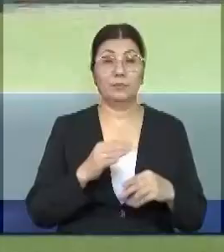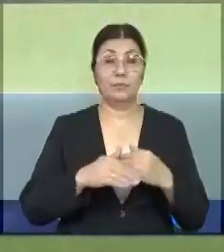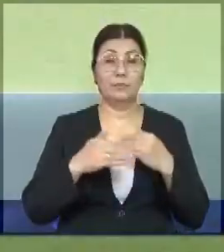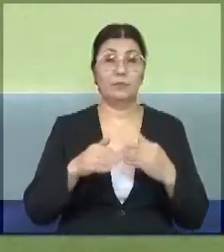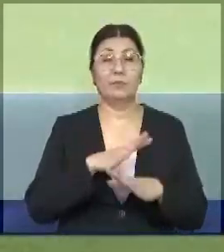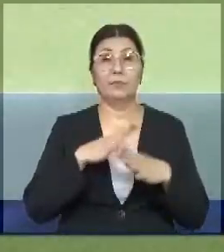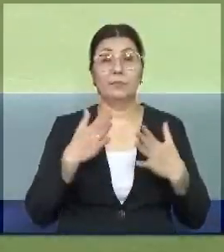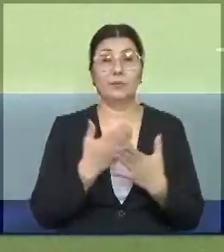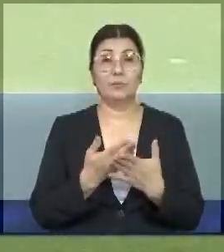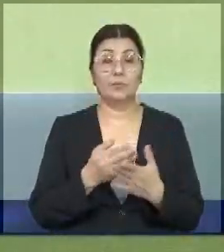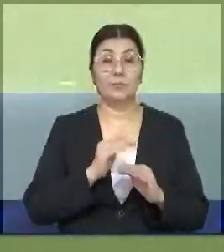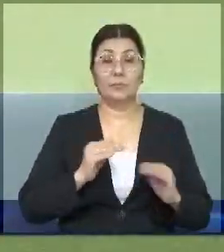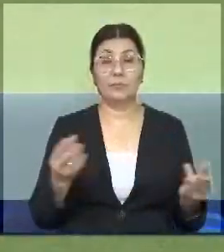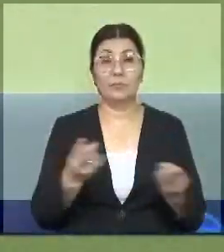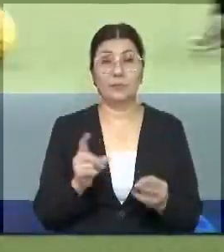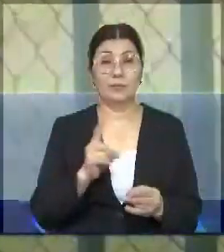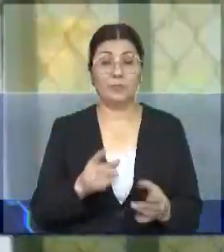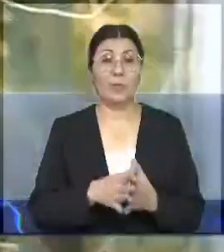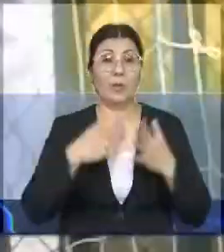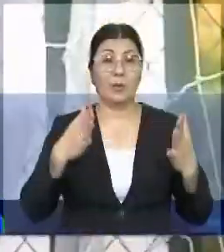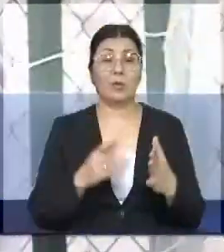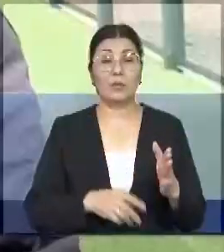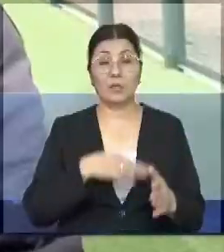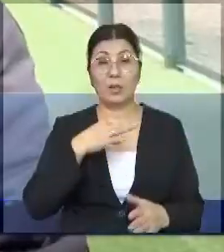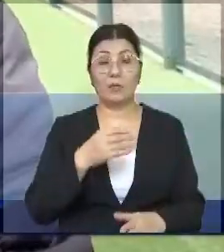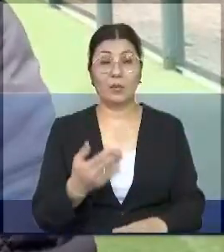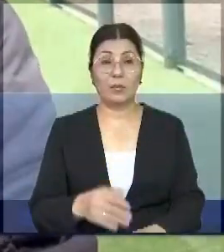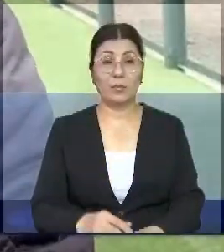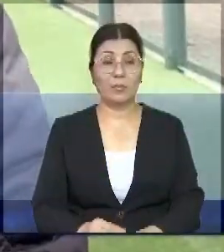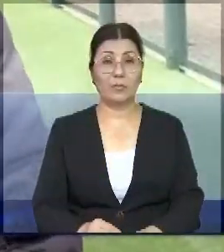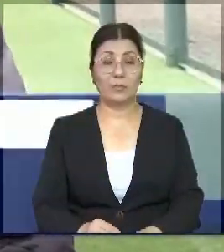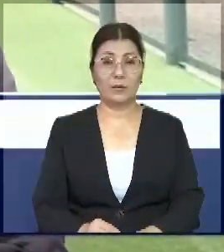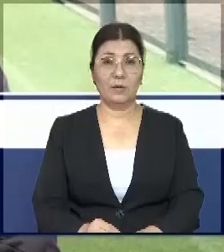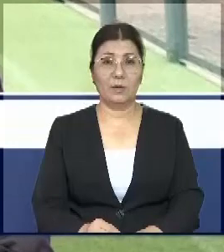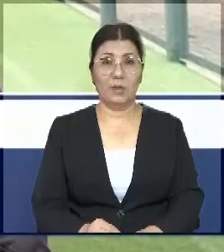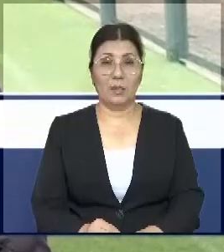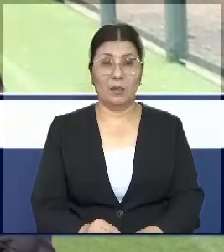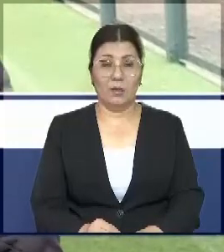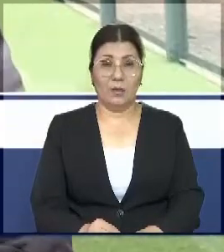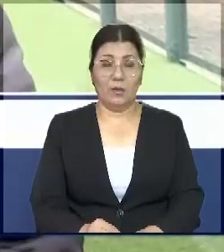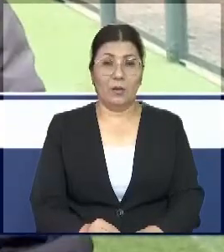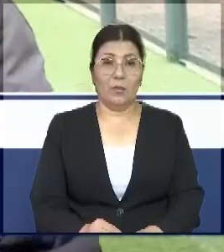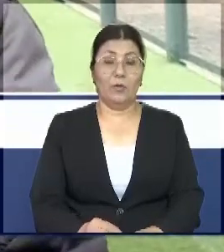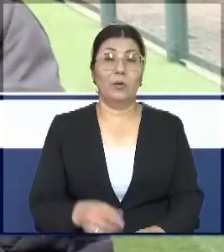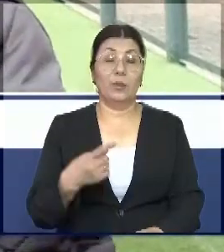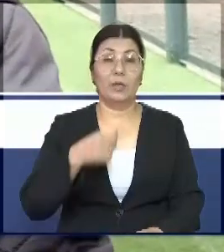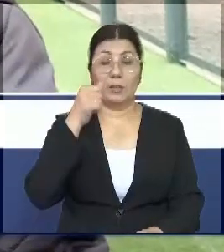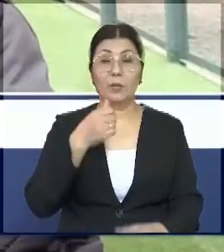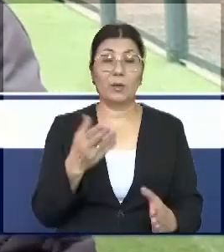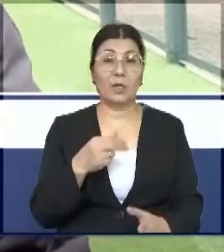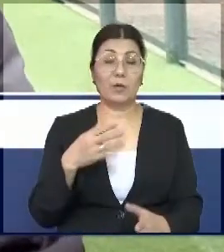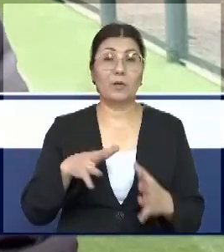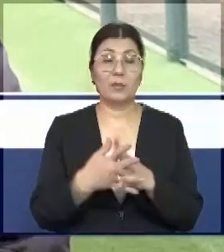мини-футболом а ребятам нужно что-то большее отмечает он скоро будет ровно год как в нашем